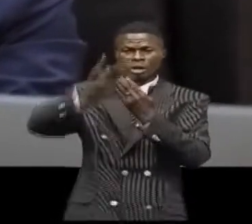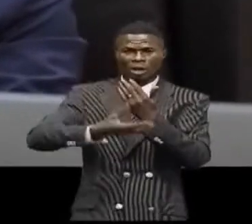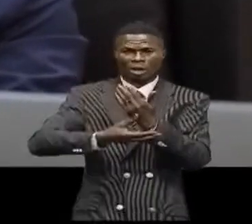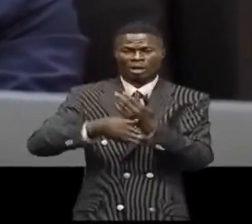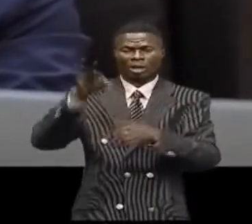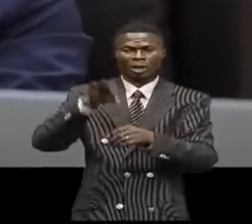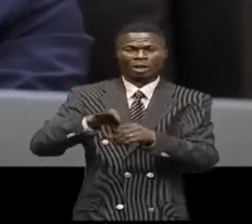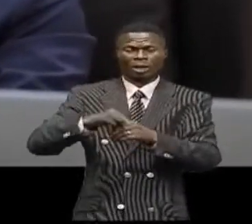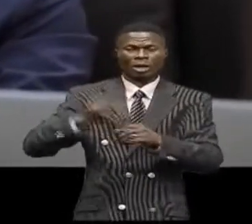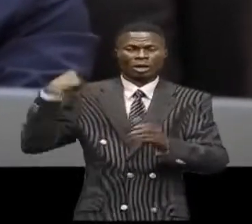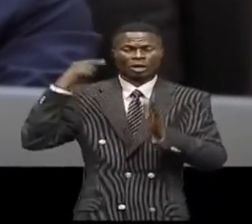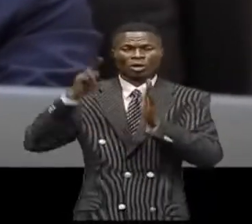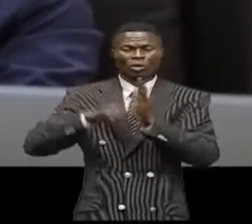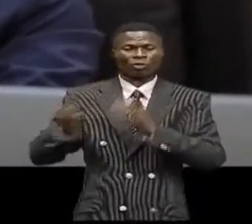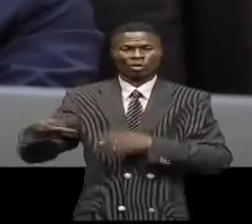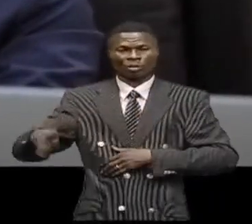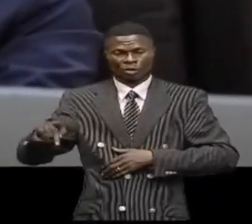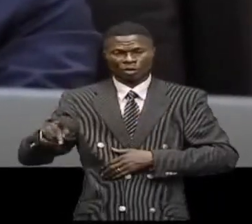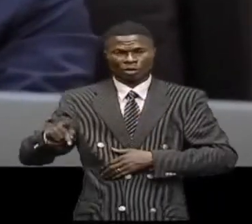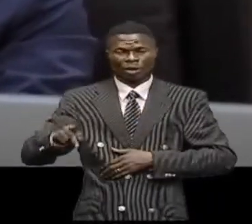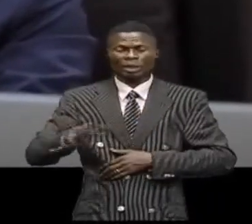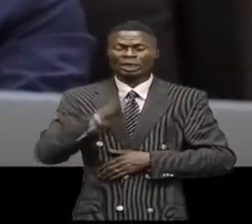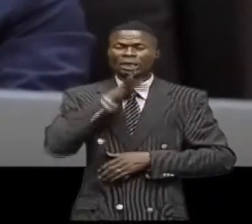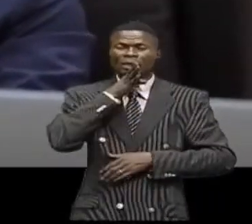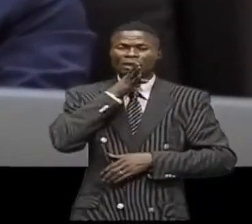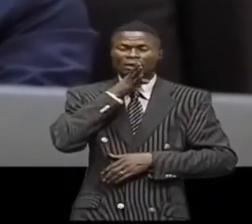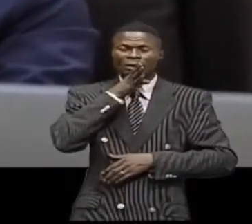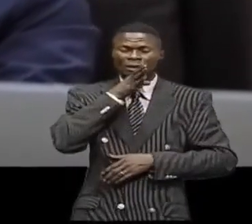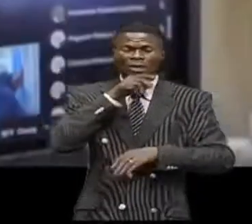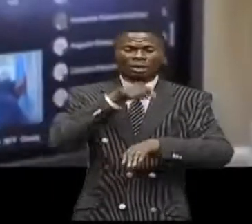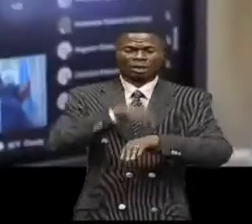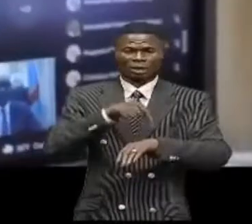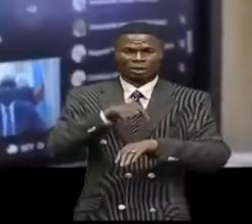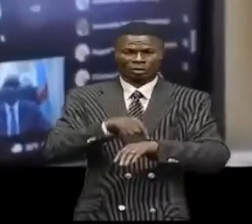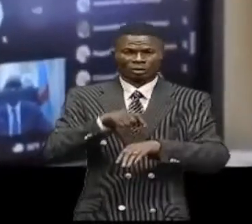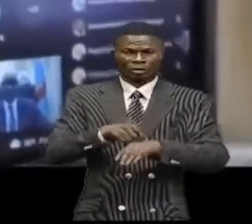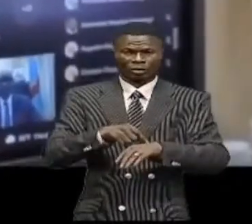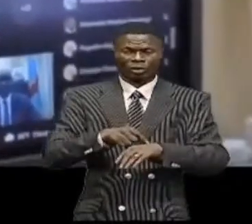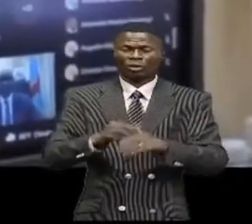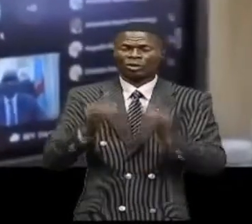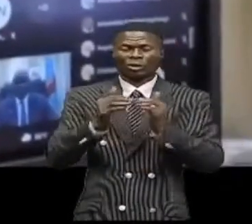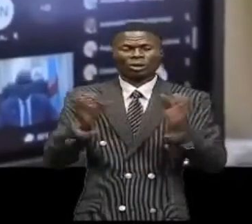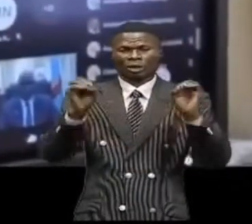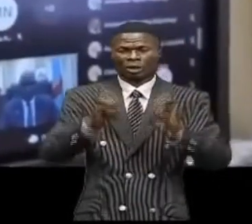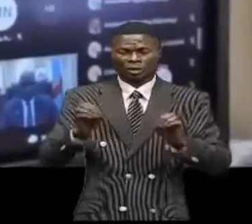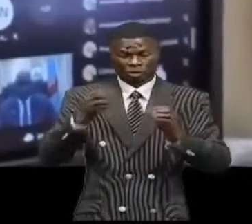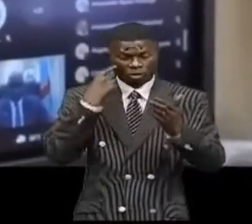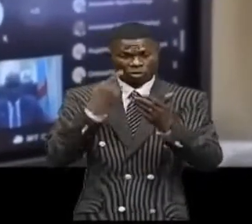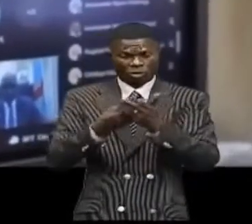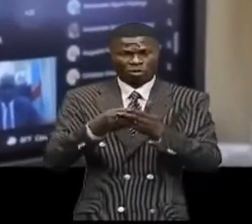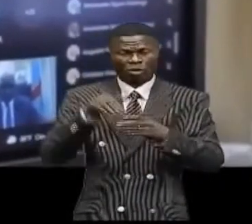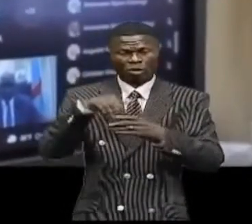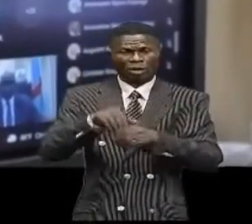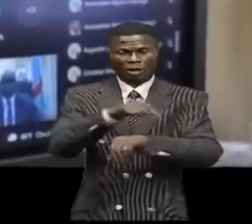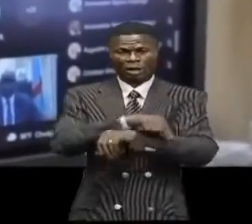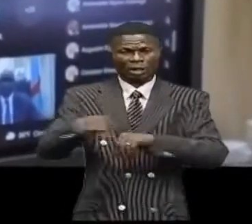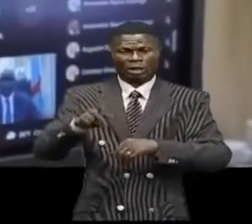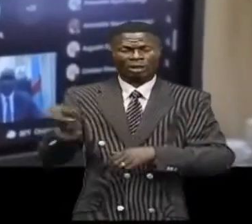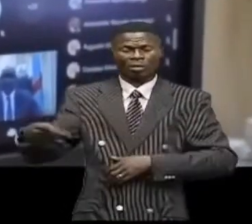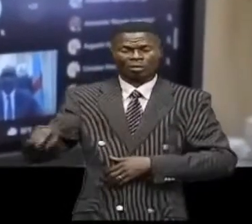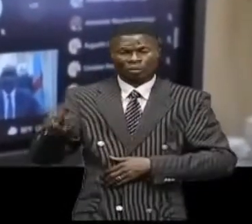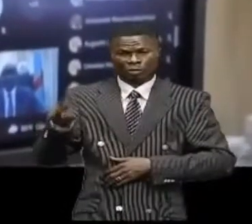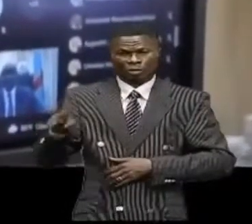de gouverneurs de province, après une longue période d'instabilité observée au niveau des institutions